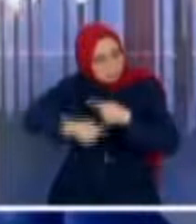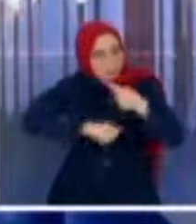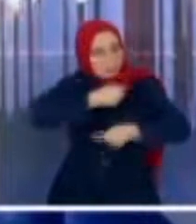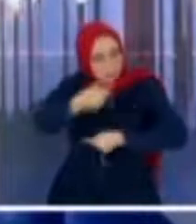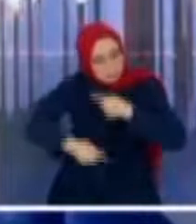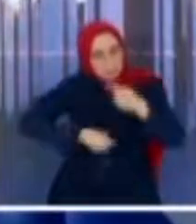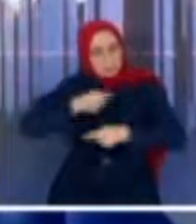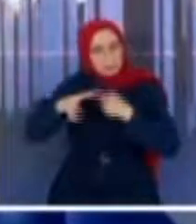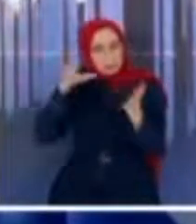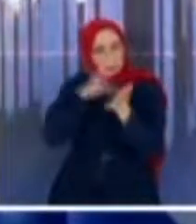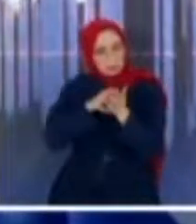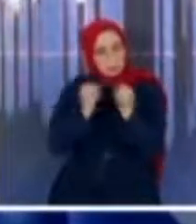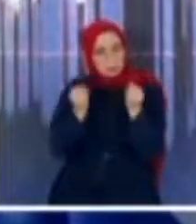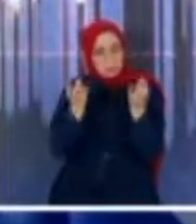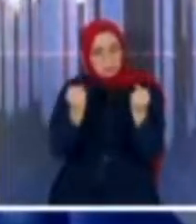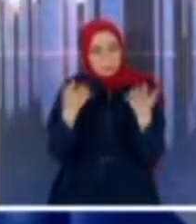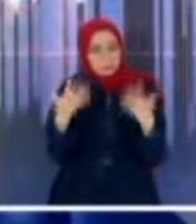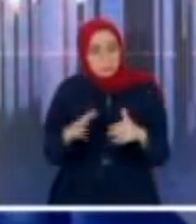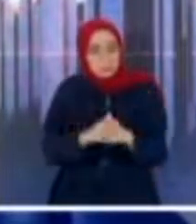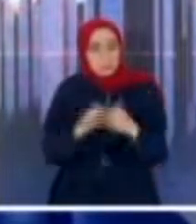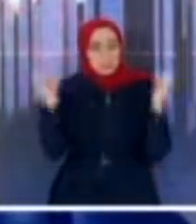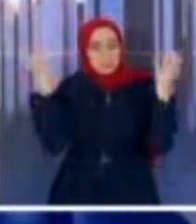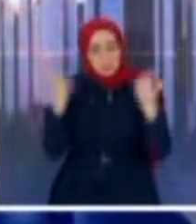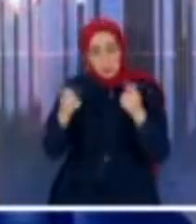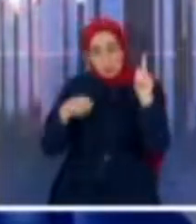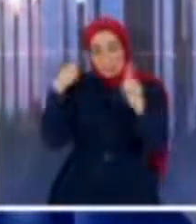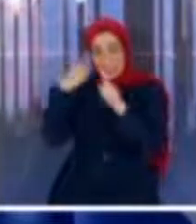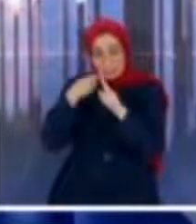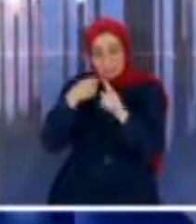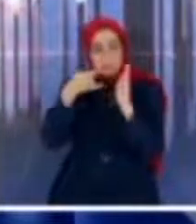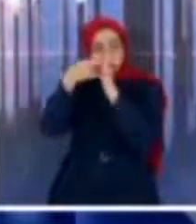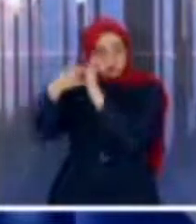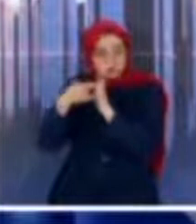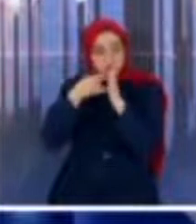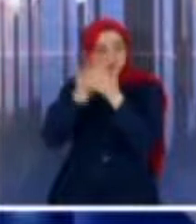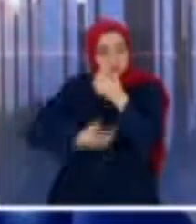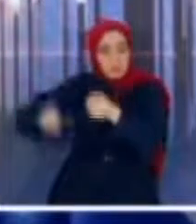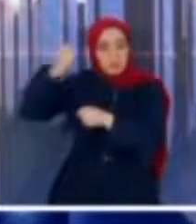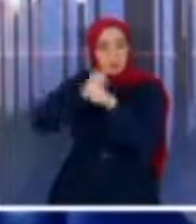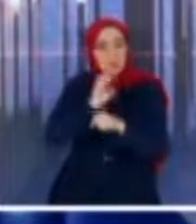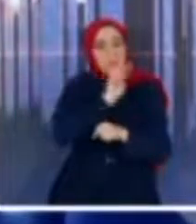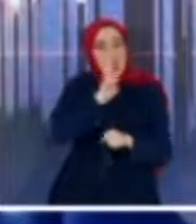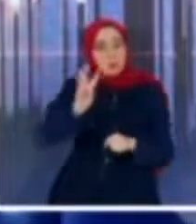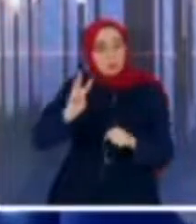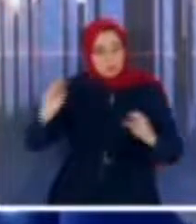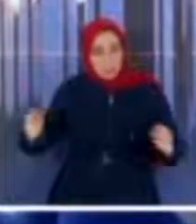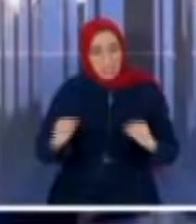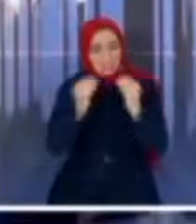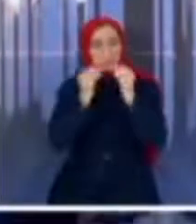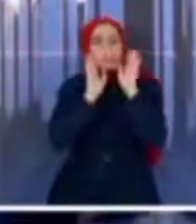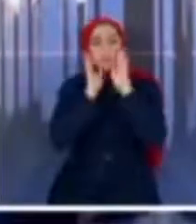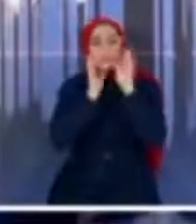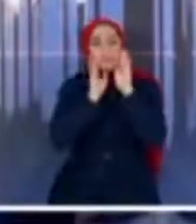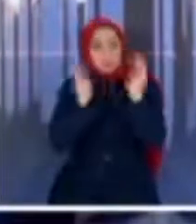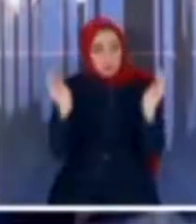لهم المعلومه. كيفاش؟ نحبوا نطمحوا ان نعملوا بلاتفورم نعملوا دي سيت ويب، وبدينا ديجا نخدموا بالباج فيسبوك حاجه مصغره الى ان